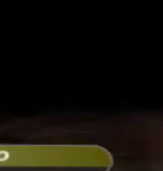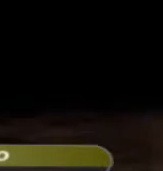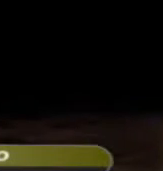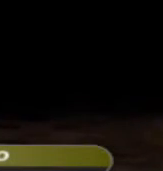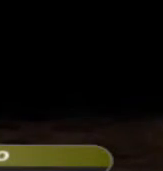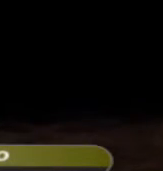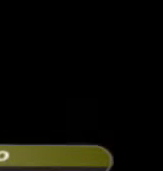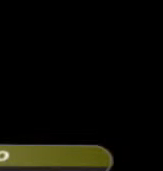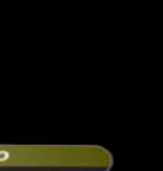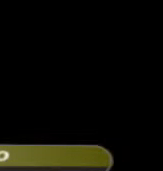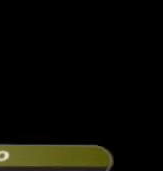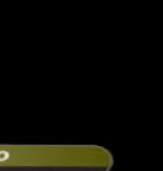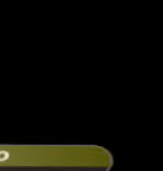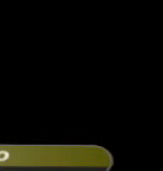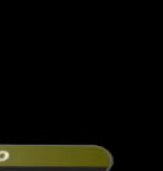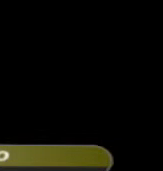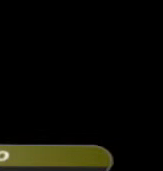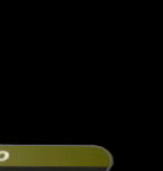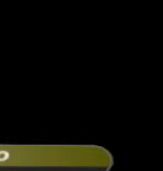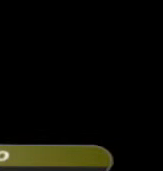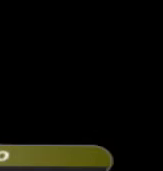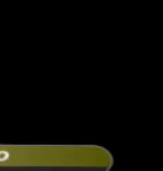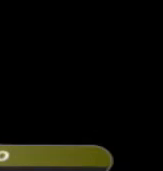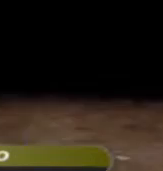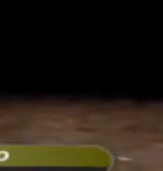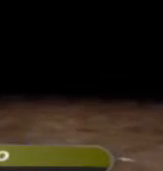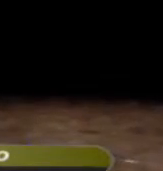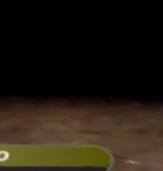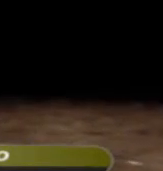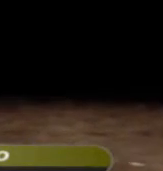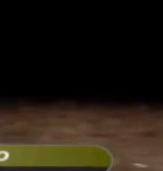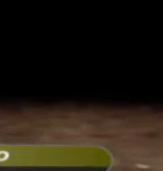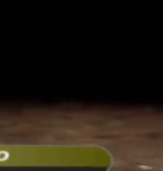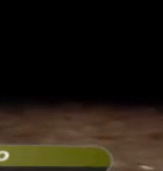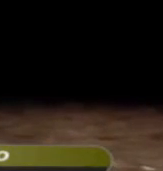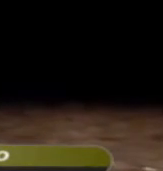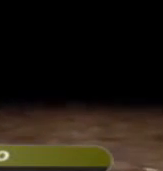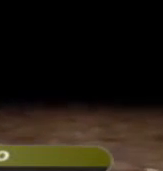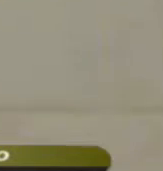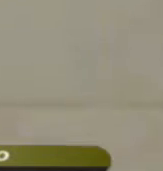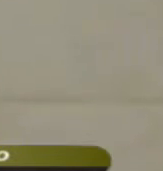ukurasa, wache uende, nikaona